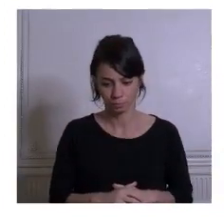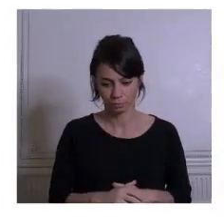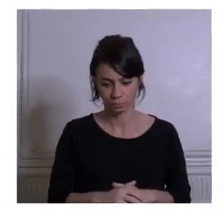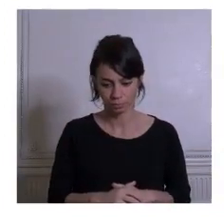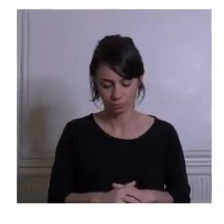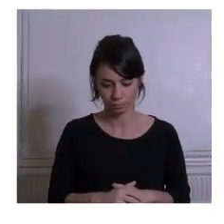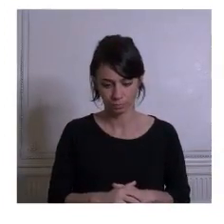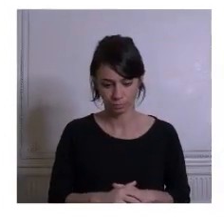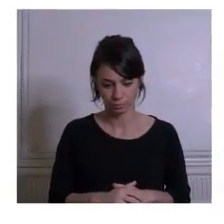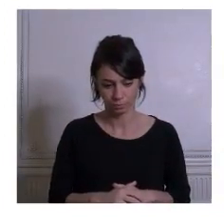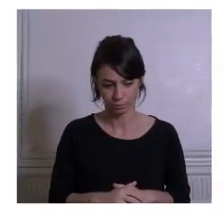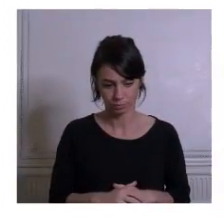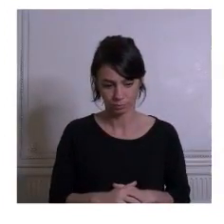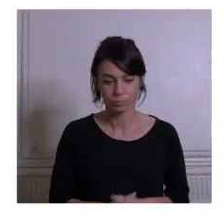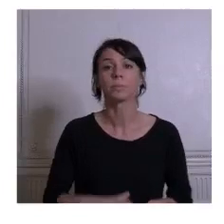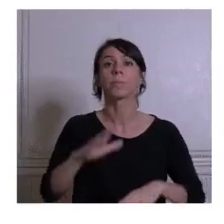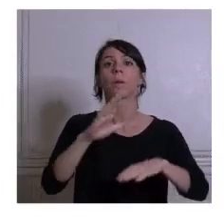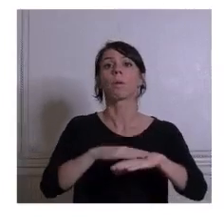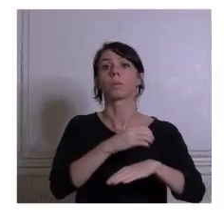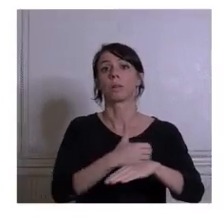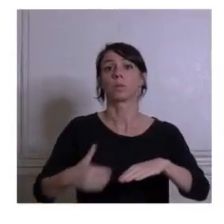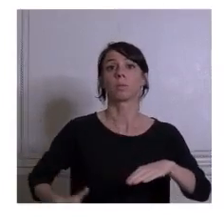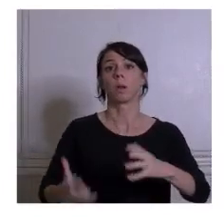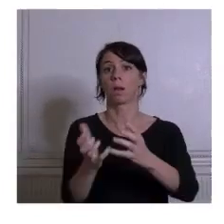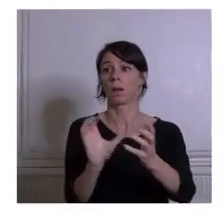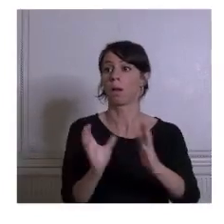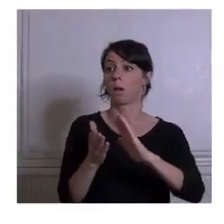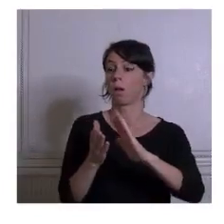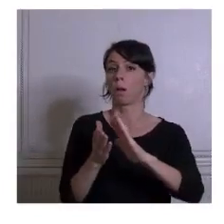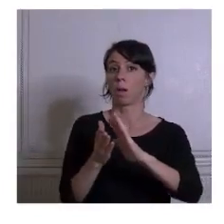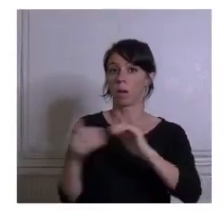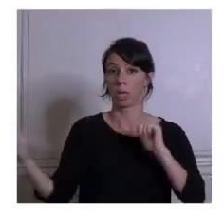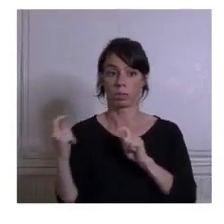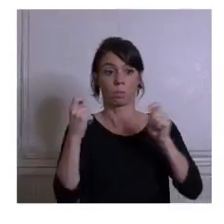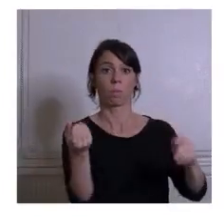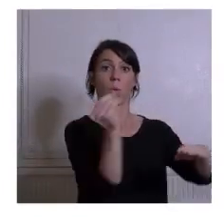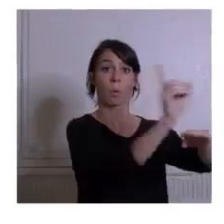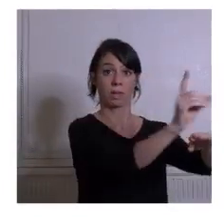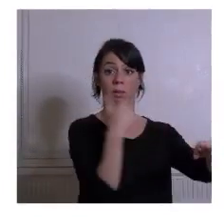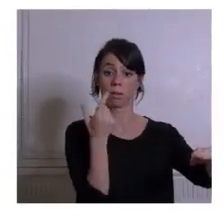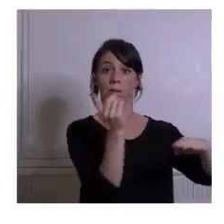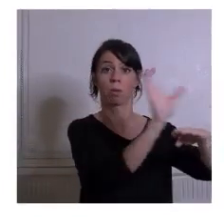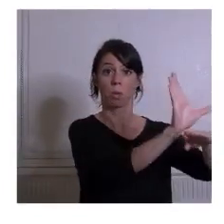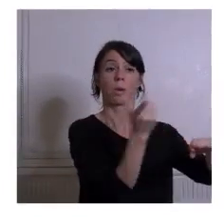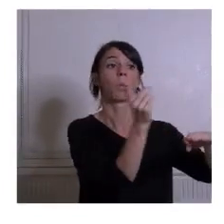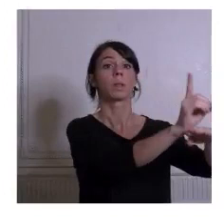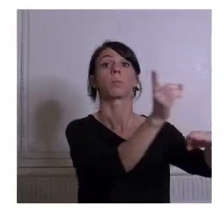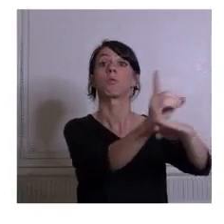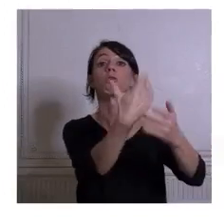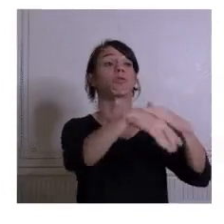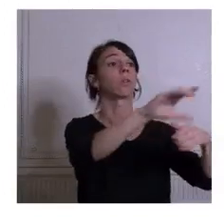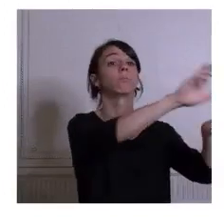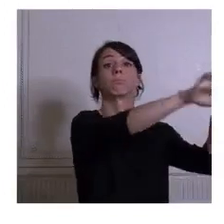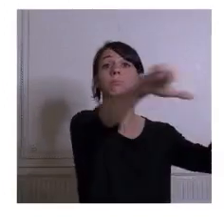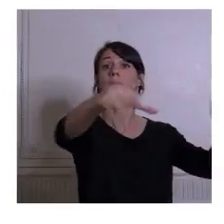peut consulter. Tout le monde peut consulter les archives. Complexe. Non, tout le monde peut consulter les archives. Sur demande. Il